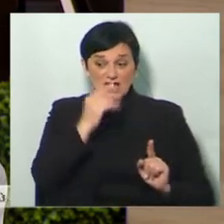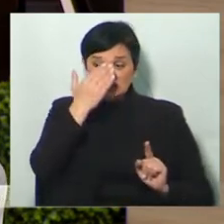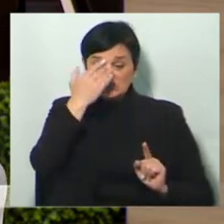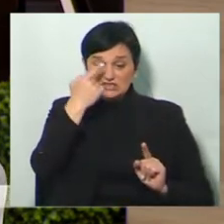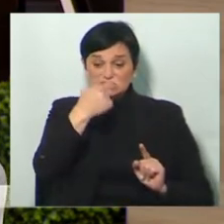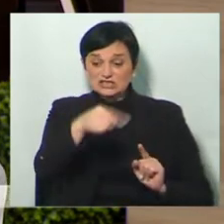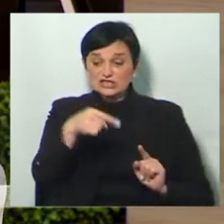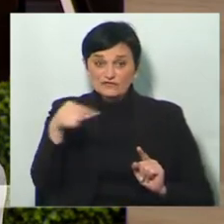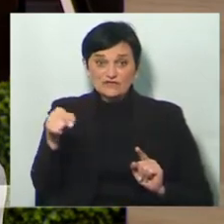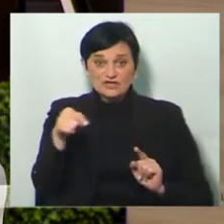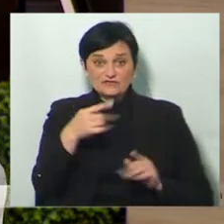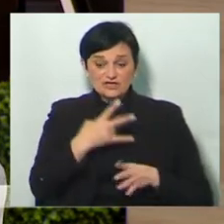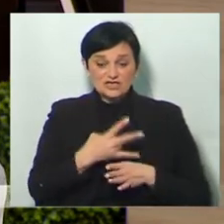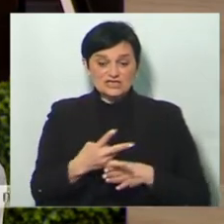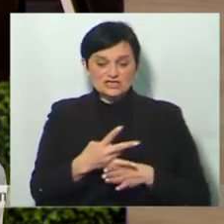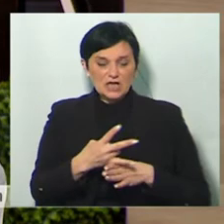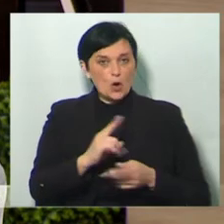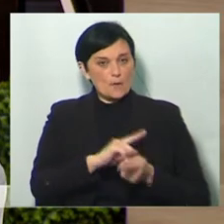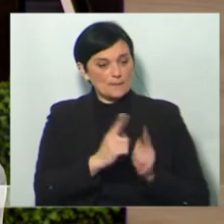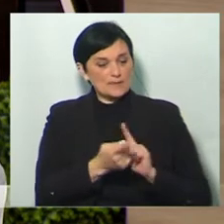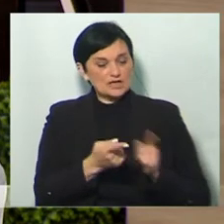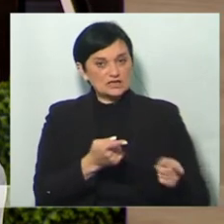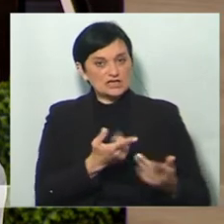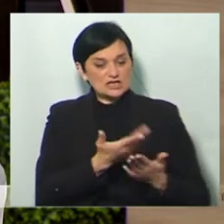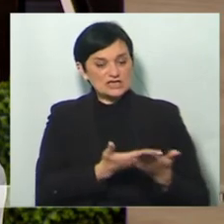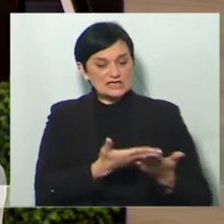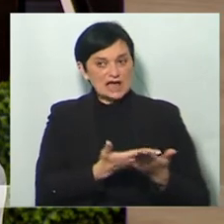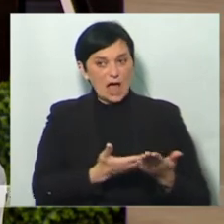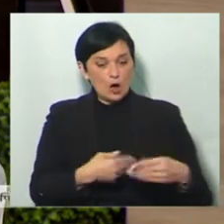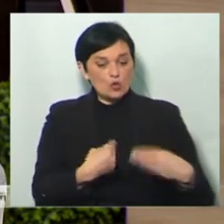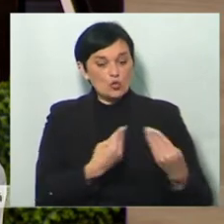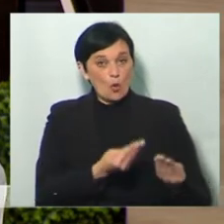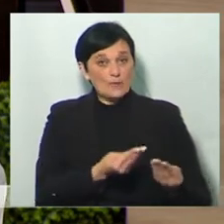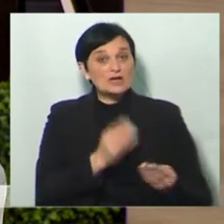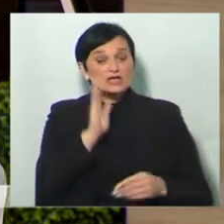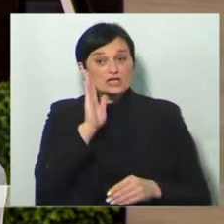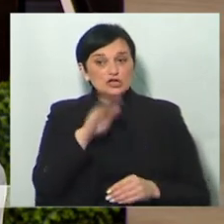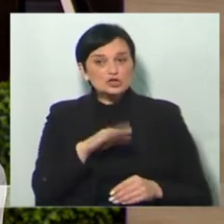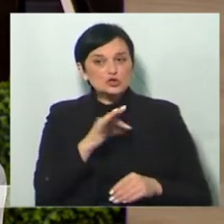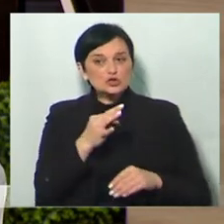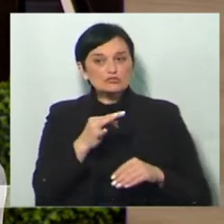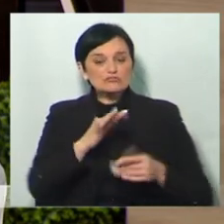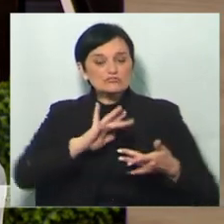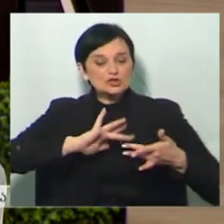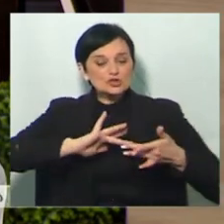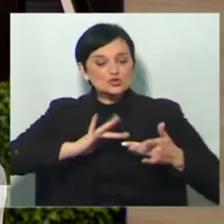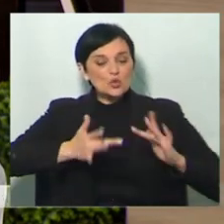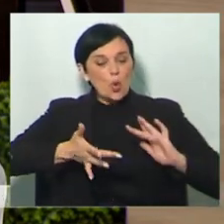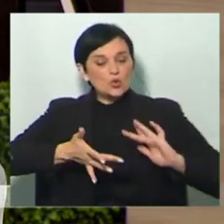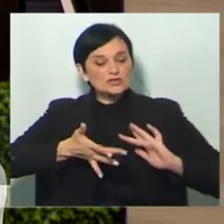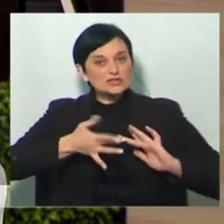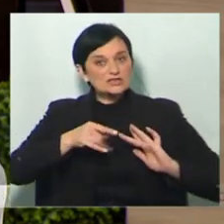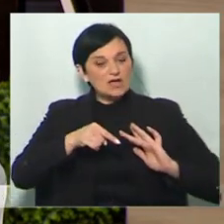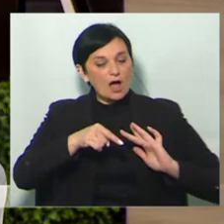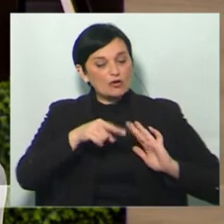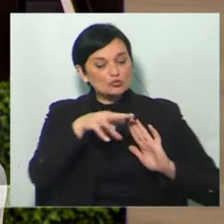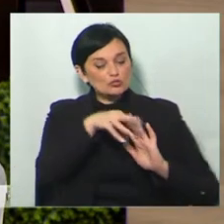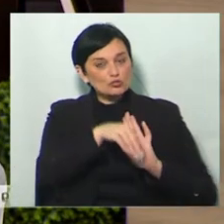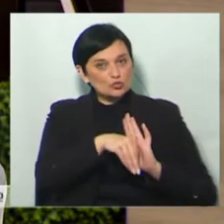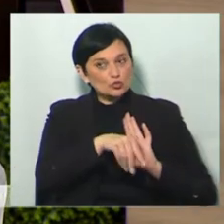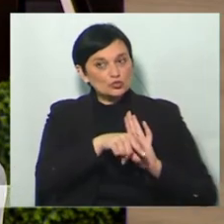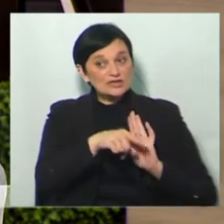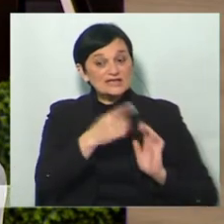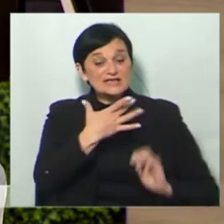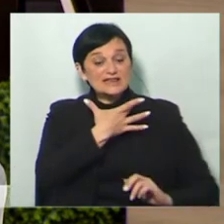საზიანოა, მათთვის პირიქით რეკომენდაციაში მაქვს ხოლმე. Იქნებ სოციალური ქსელებით მოვახერხოთ